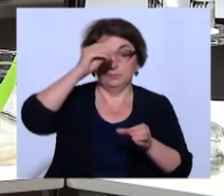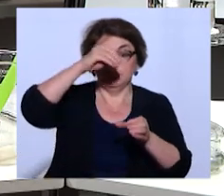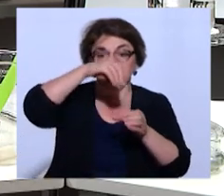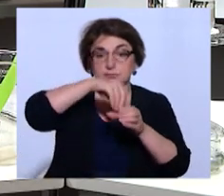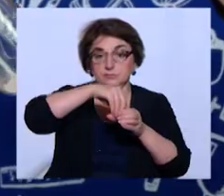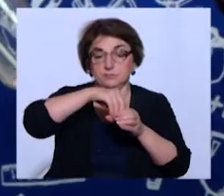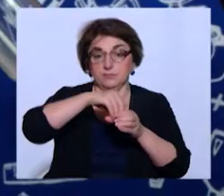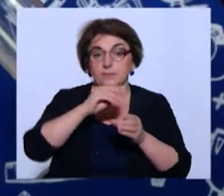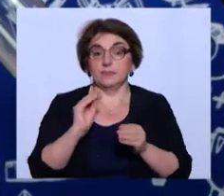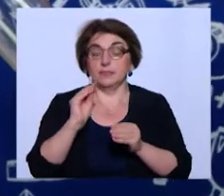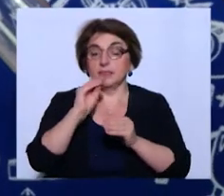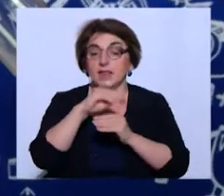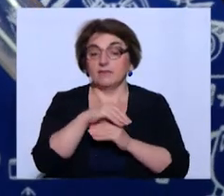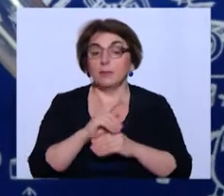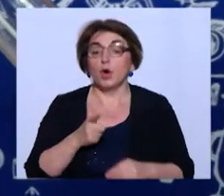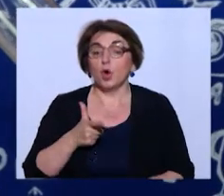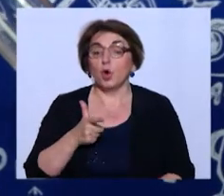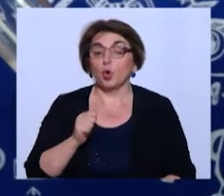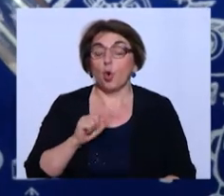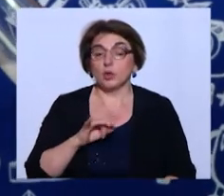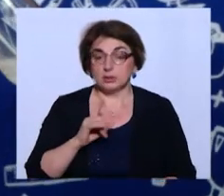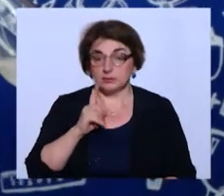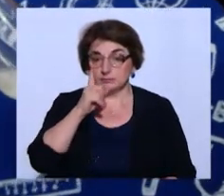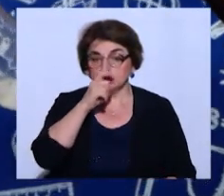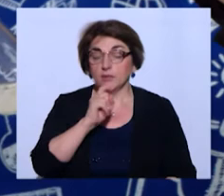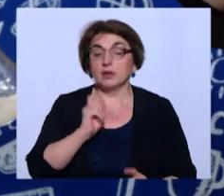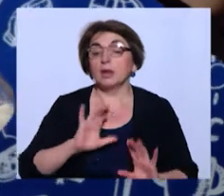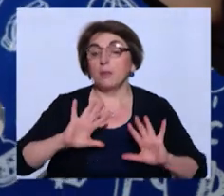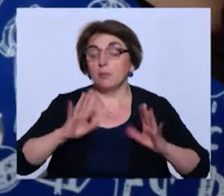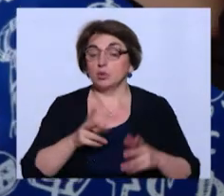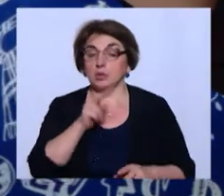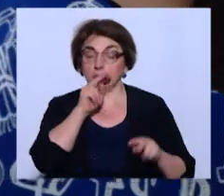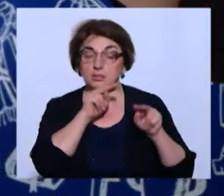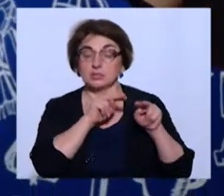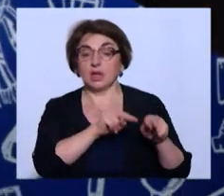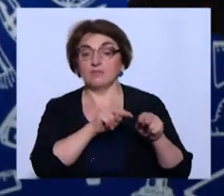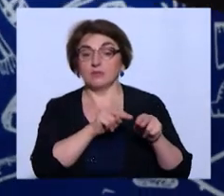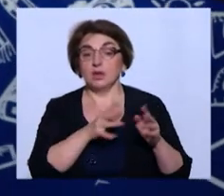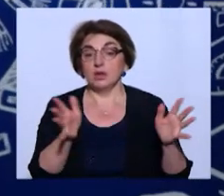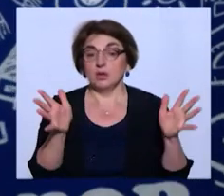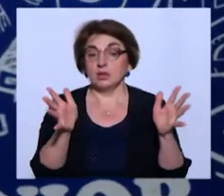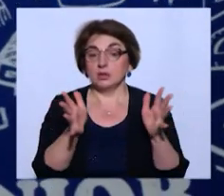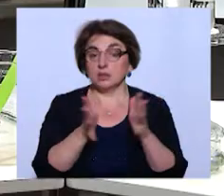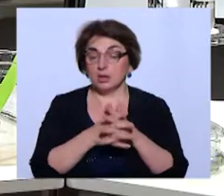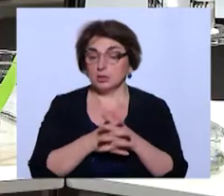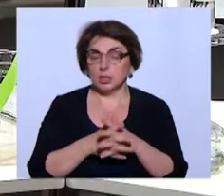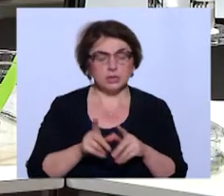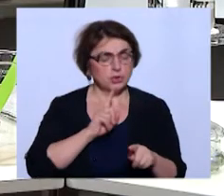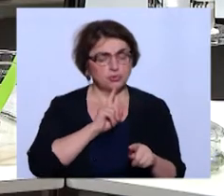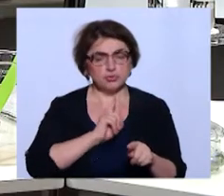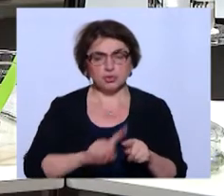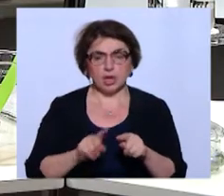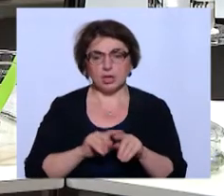სინჯარაში, დაუმატოთ გოგირდ მჟავა და დავაკვირდეთ რა მოხდება. ესე იგი, რეაქცია წავიდა ძალიან სწრაფად